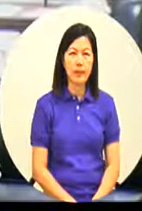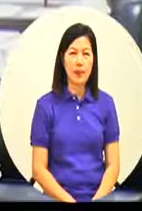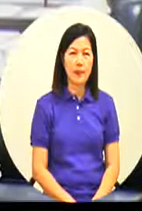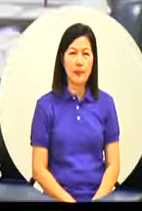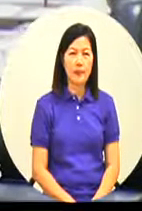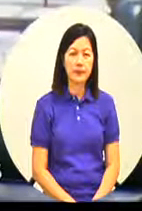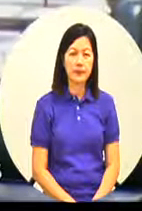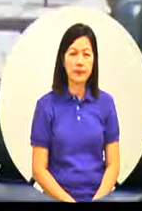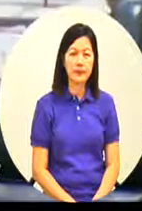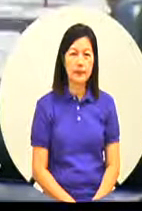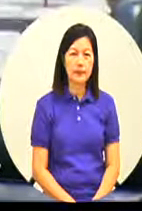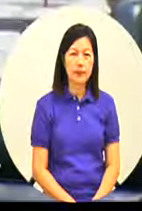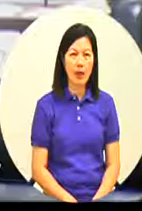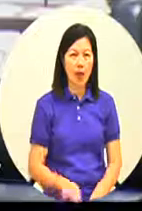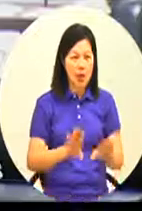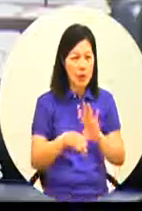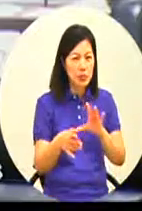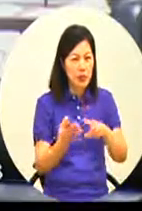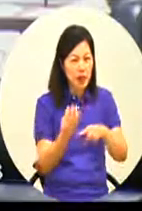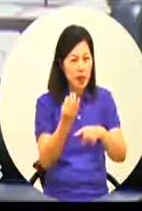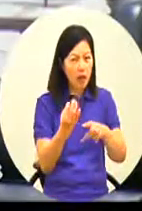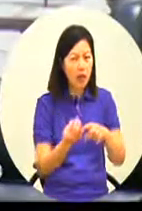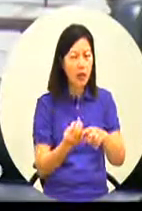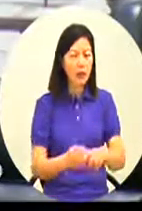这个税率的部分，